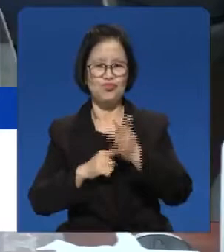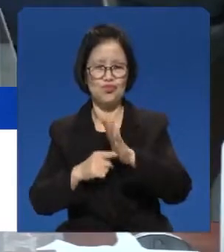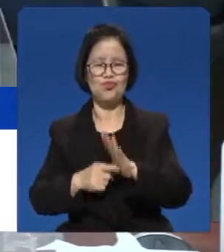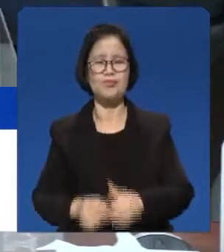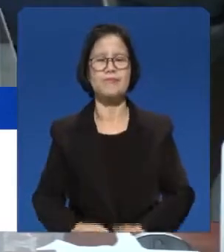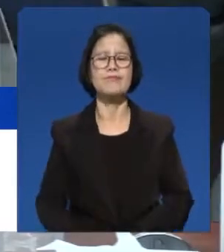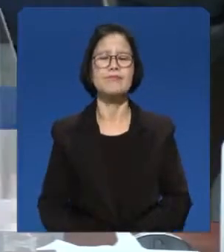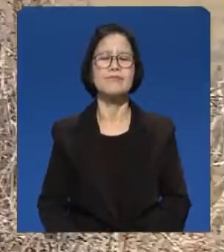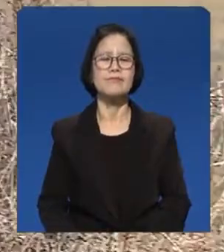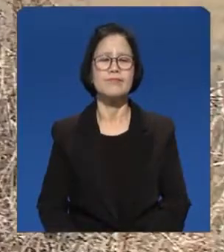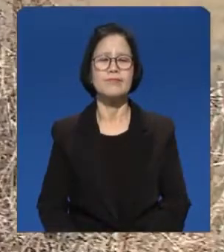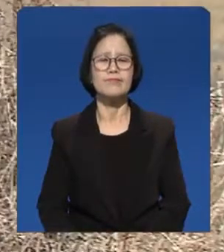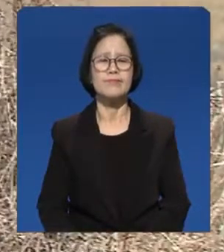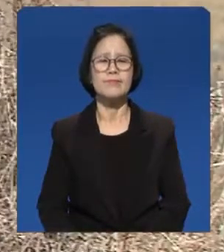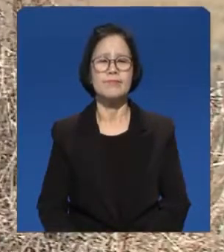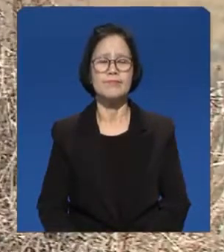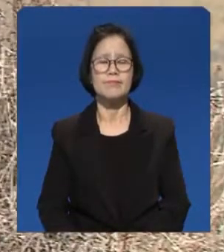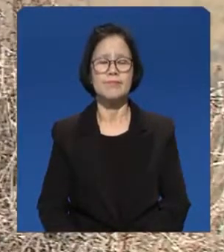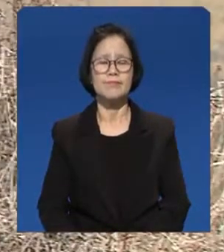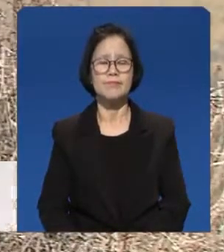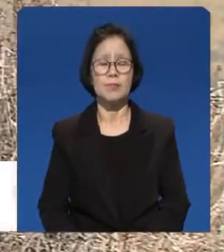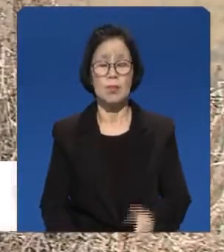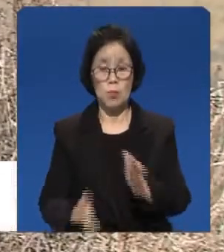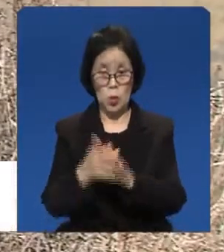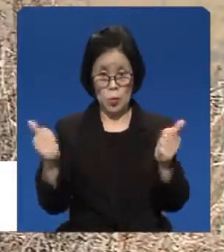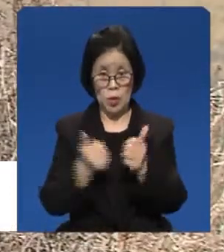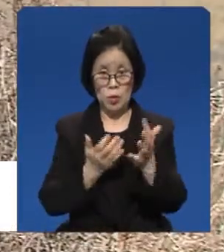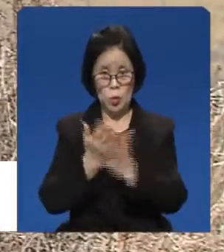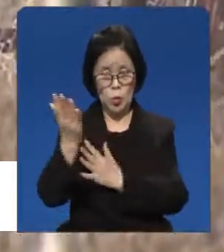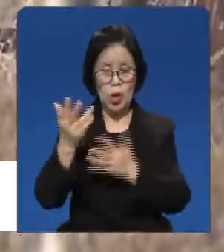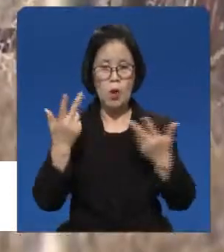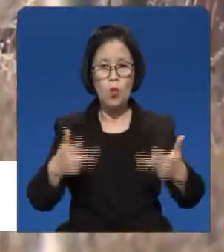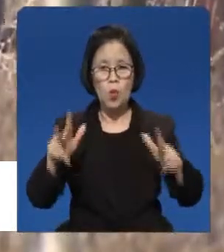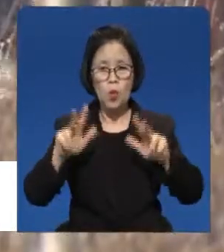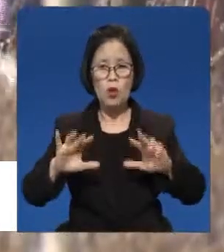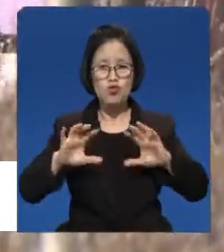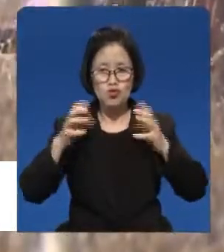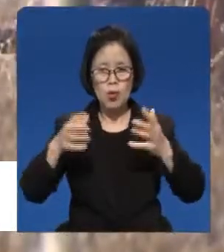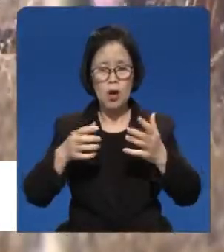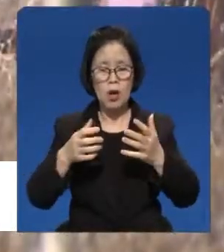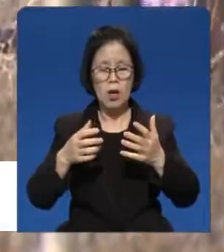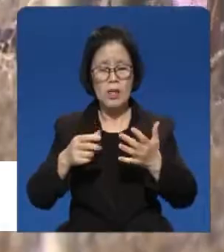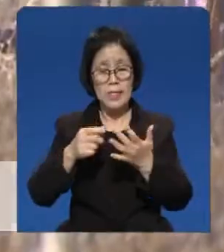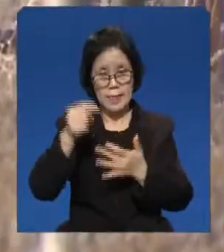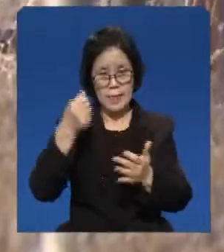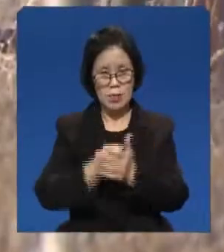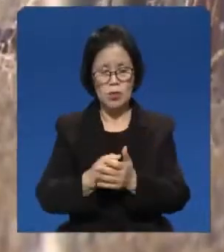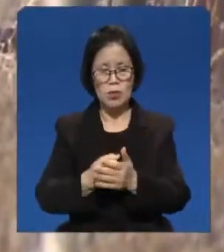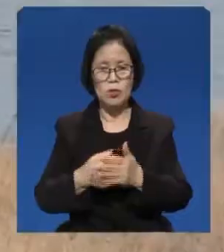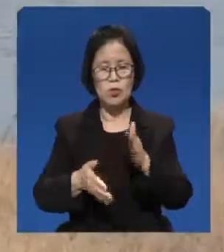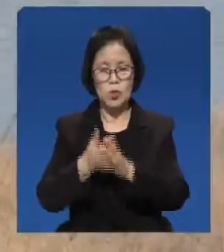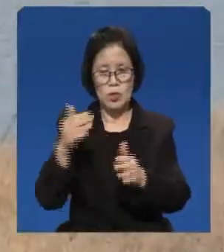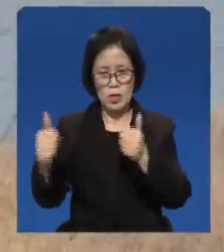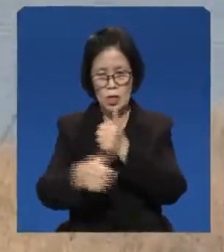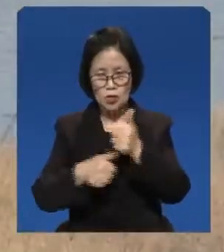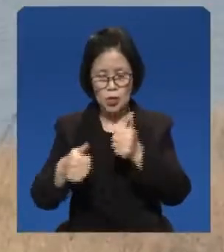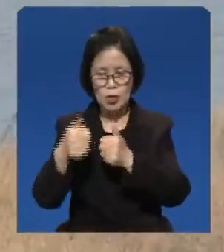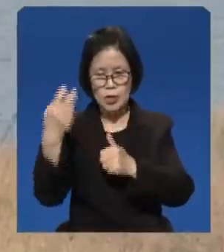심히 유감입니다. 본회의를 통과한 소래습지 생태공원의 국가공원 지정은 도시계획위원회에서 심의한 뒤